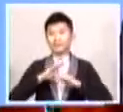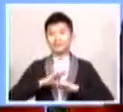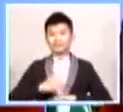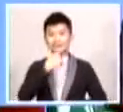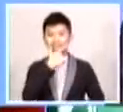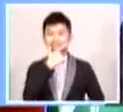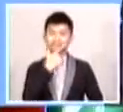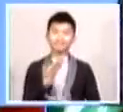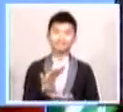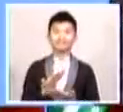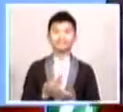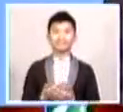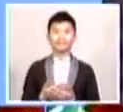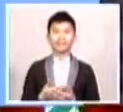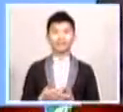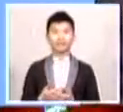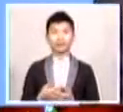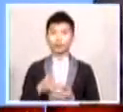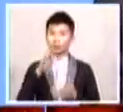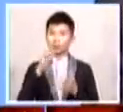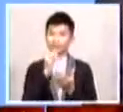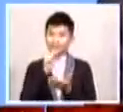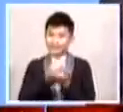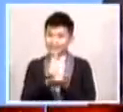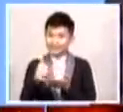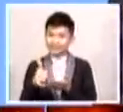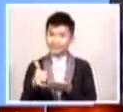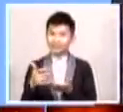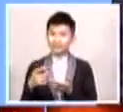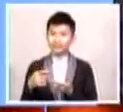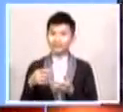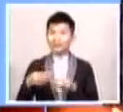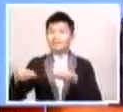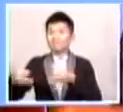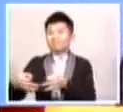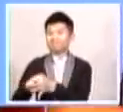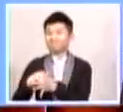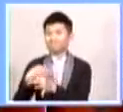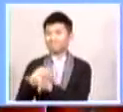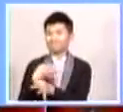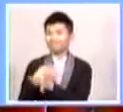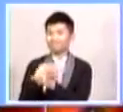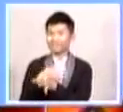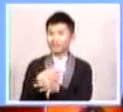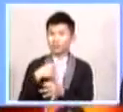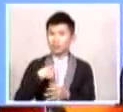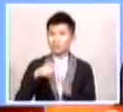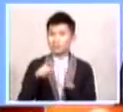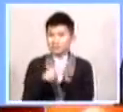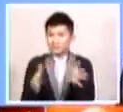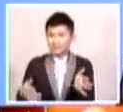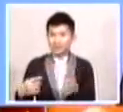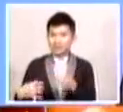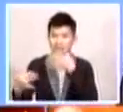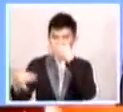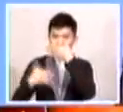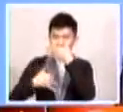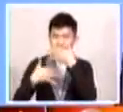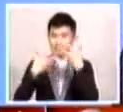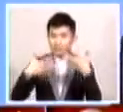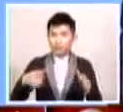赌说这段时间受到这么多的扭曲，看我什么时候会爆发。其实我也是